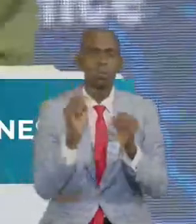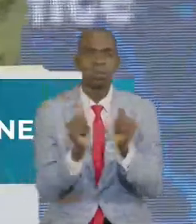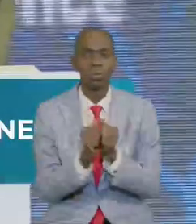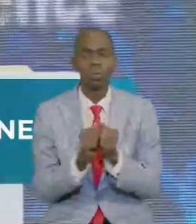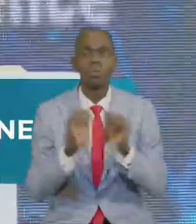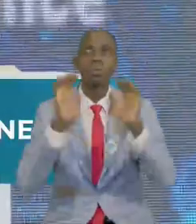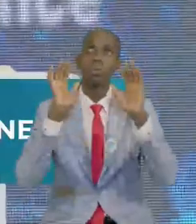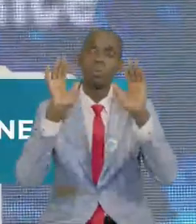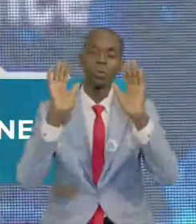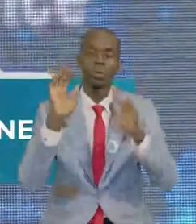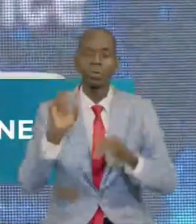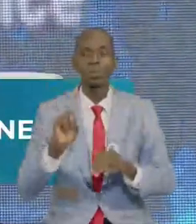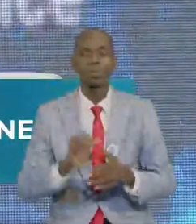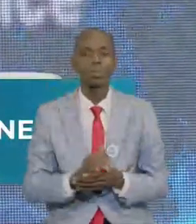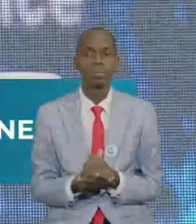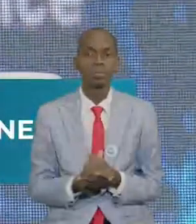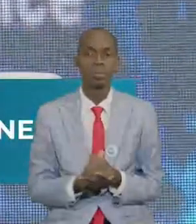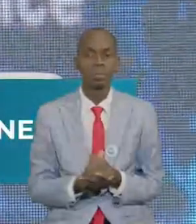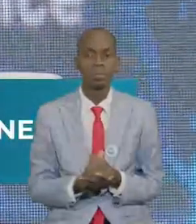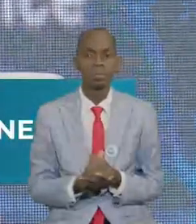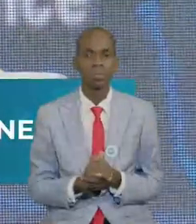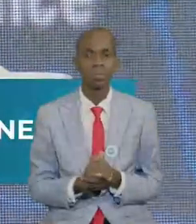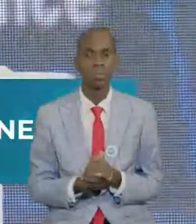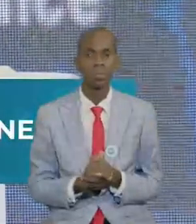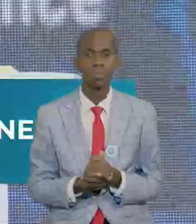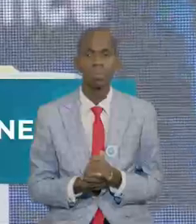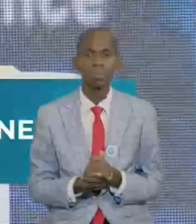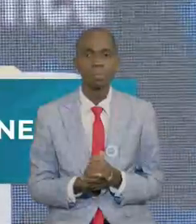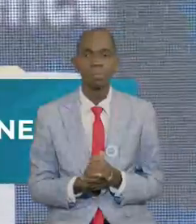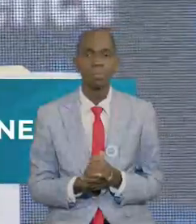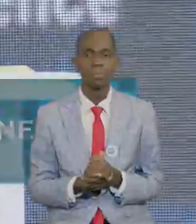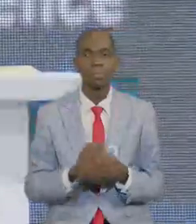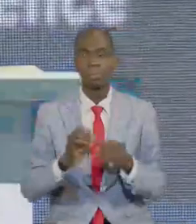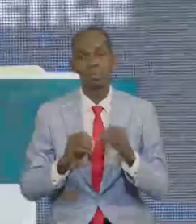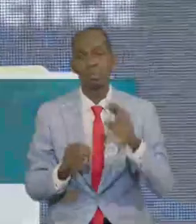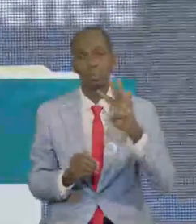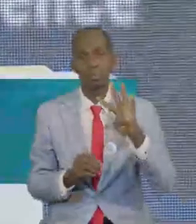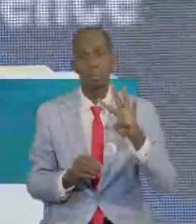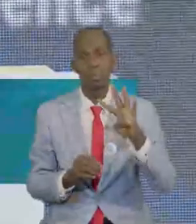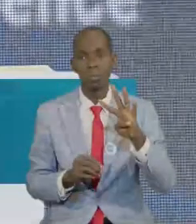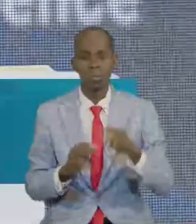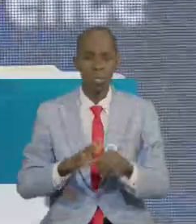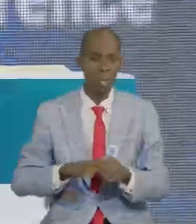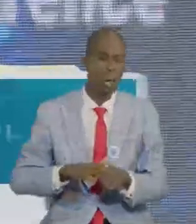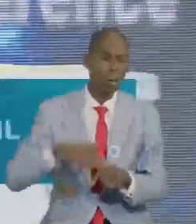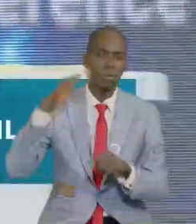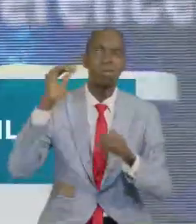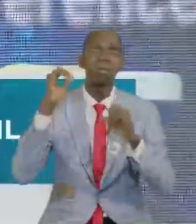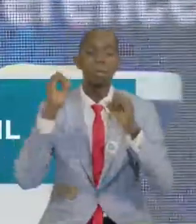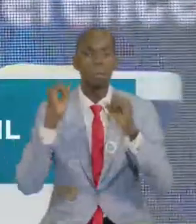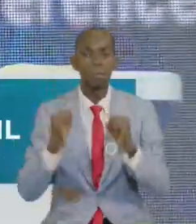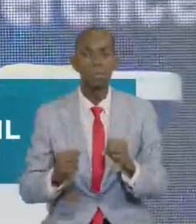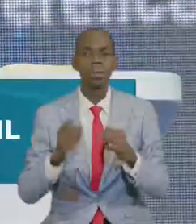puissance miraculeuse pour témoigner avec les signes. Number four, explosive power